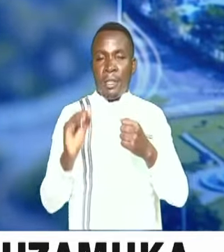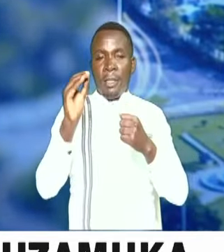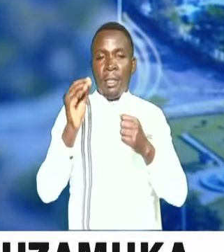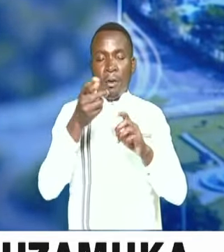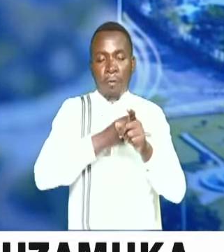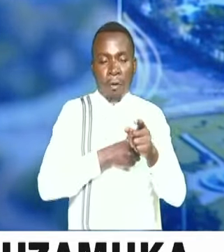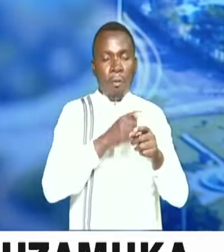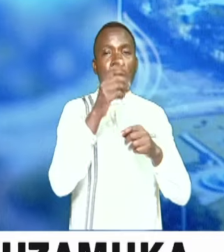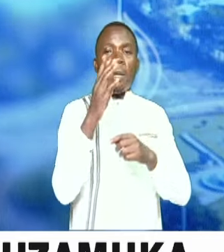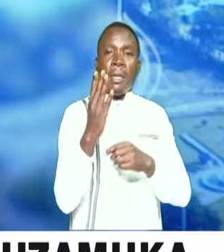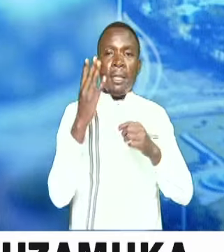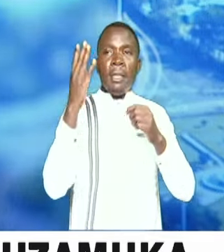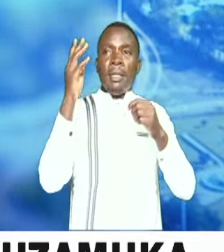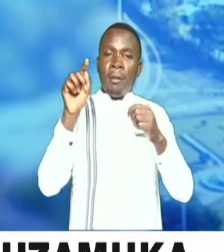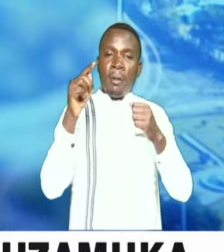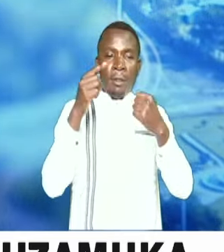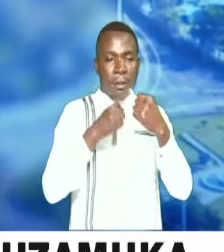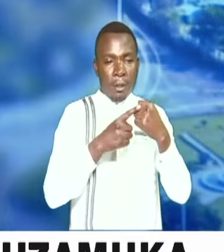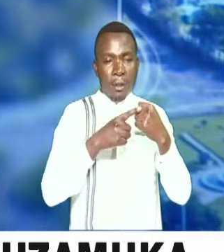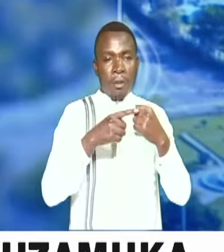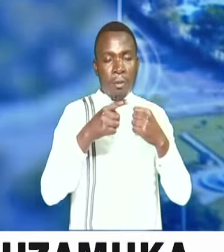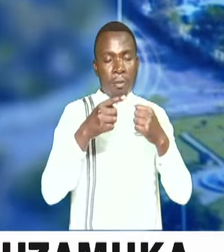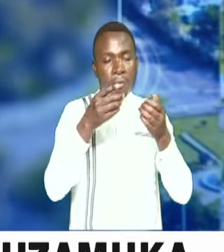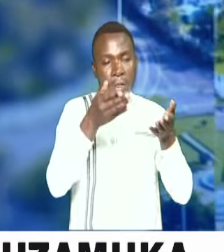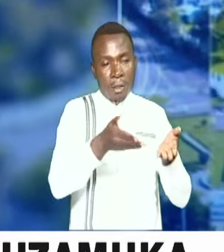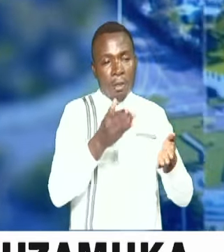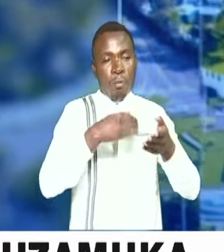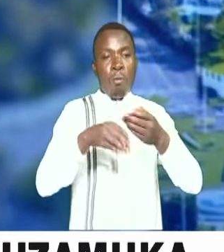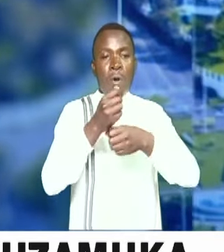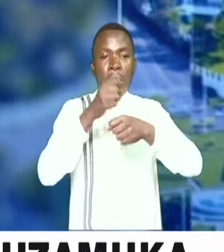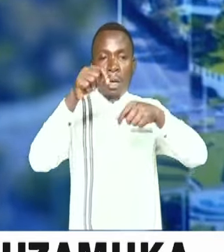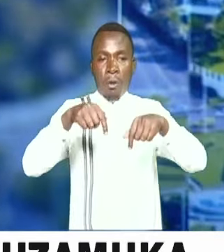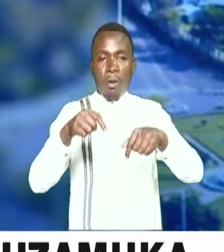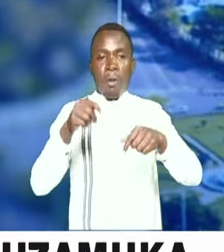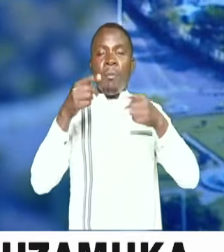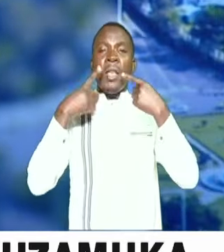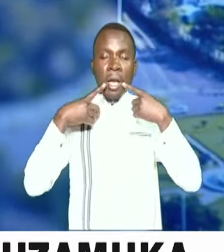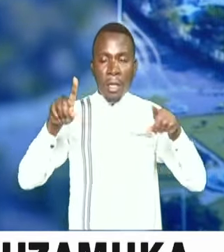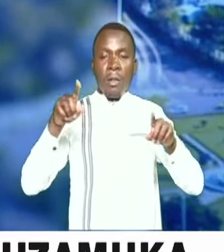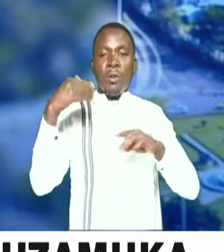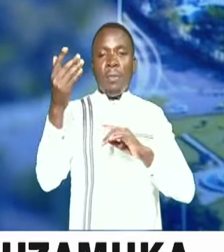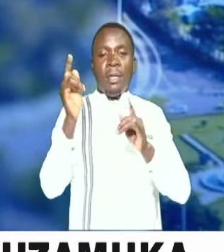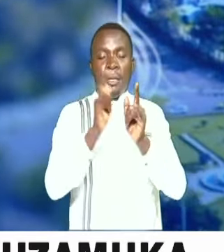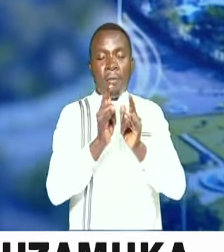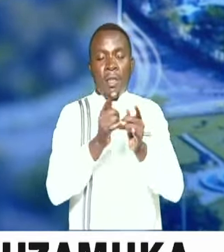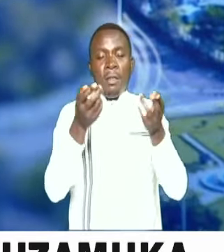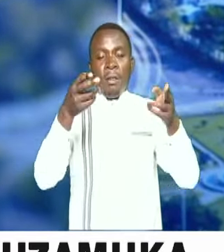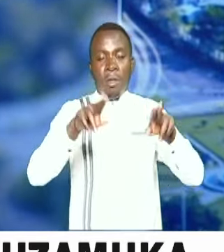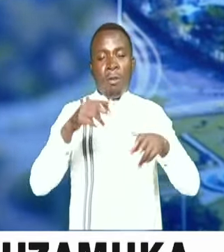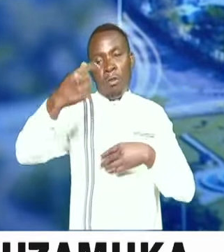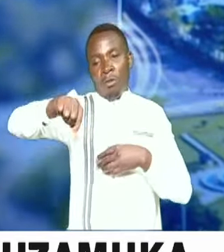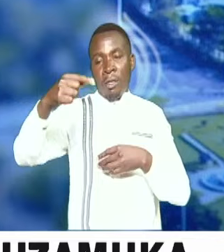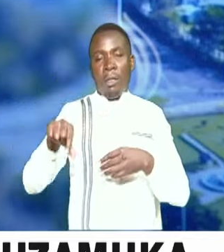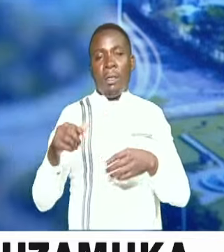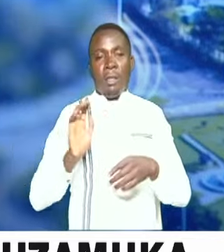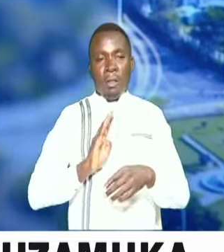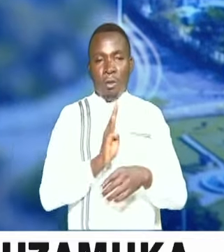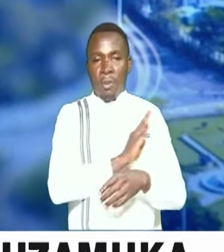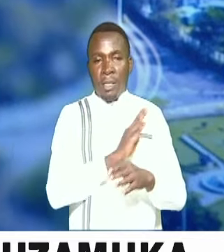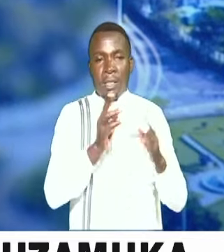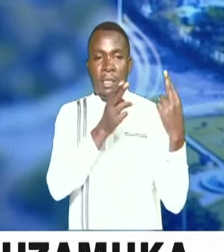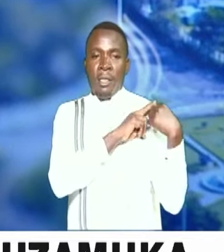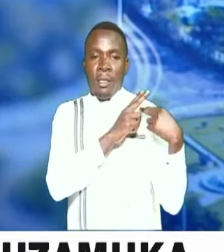kuri 4.6% byariho muri uyu mwaka. Ibiro bikaba byatangajwe nyuma y'inama ngarukagihembwe ya komite zishinzwe